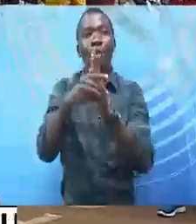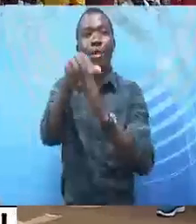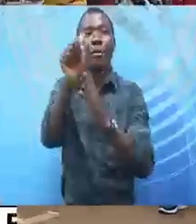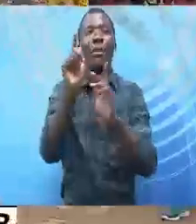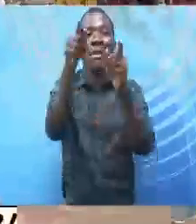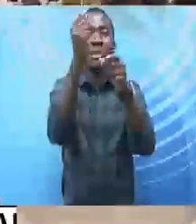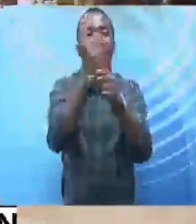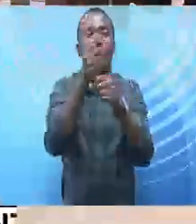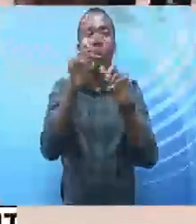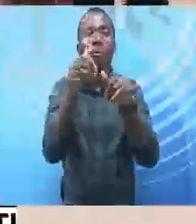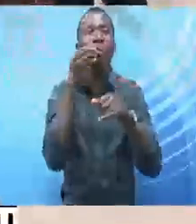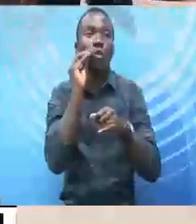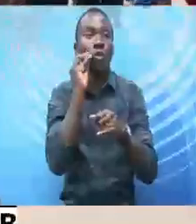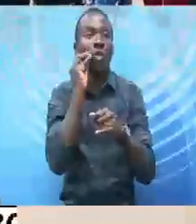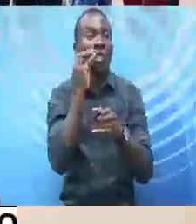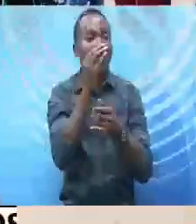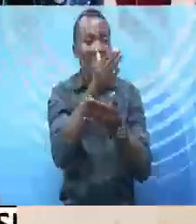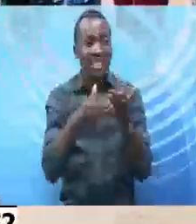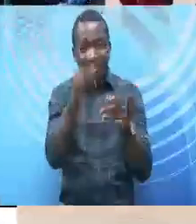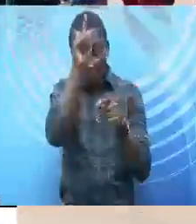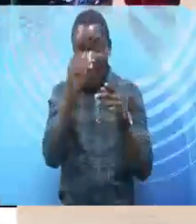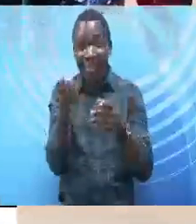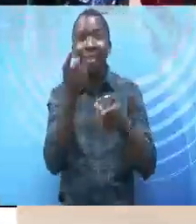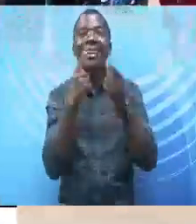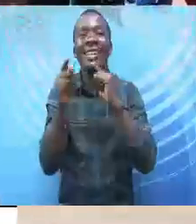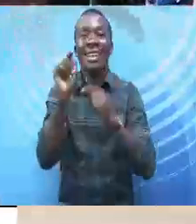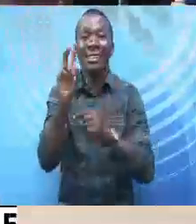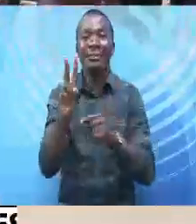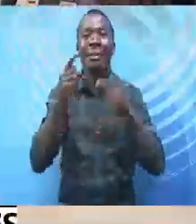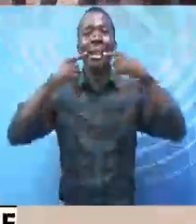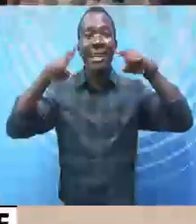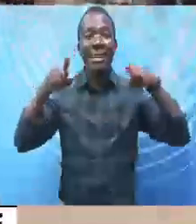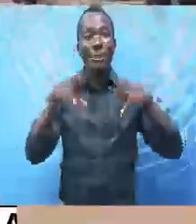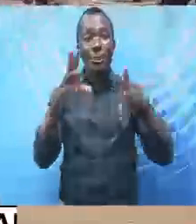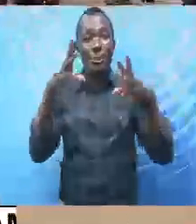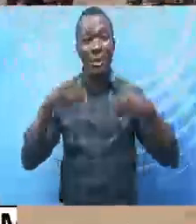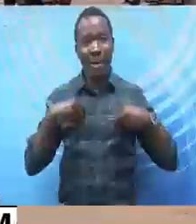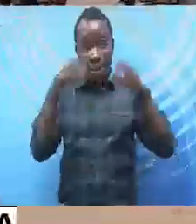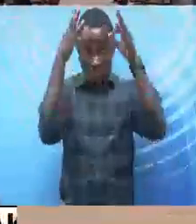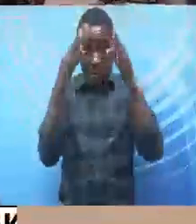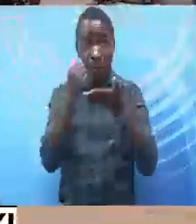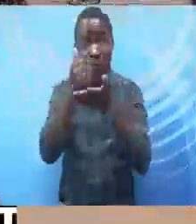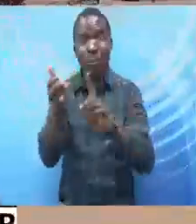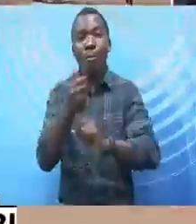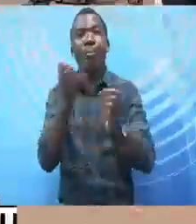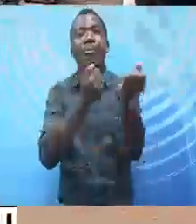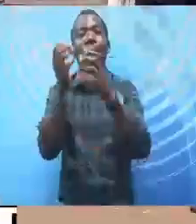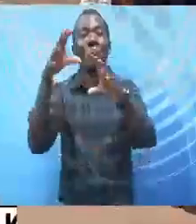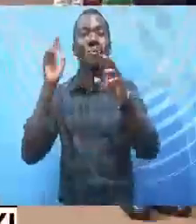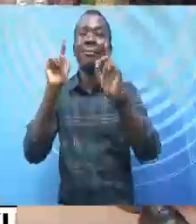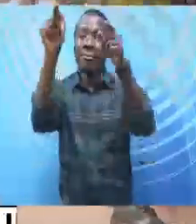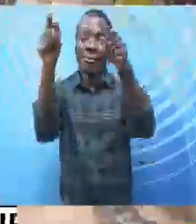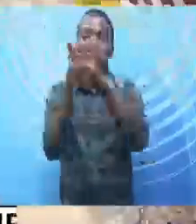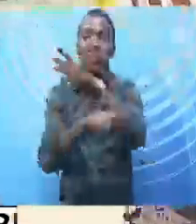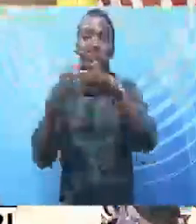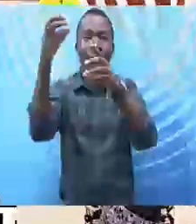mu rugo. Bamwe mu bagane na BTN TV batangaje uko bakiriye iki cyemezo cyo kubafasha kubona imodoka ziberekeza mu ntara